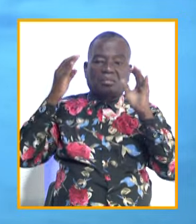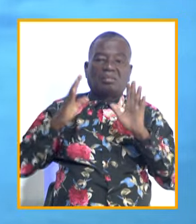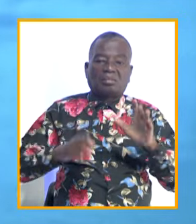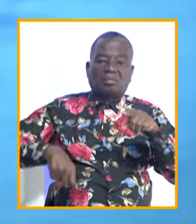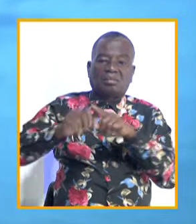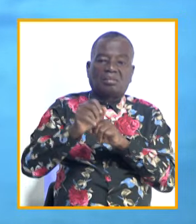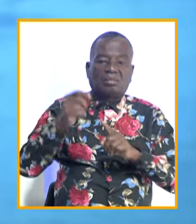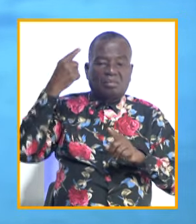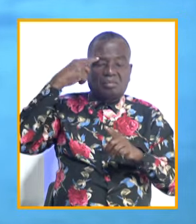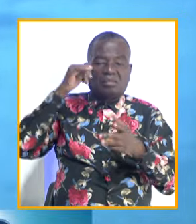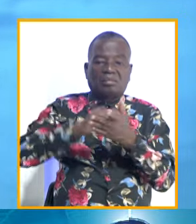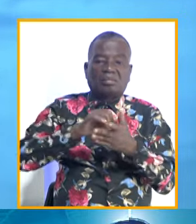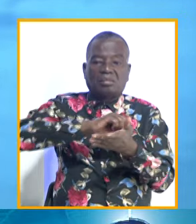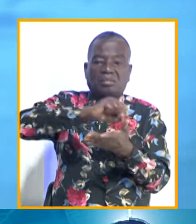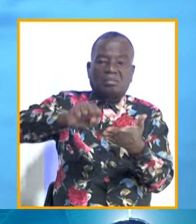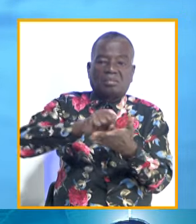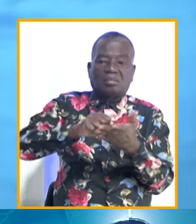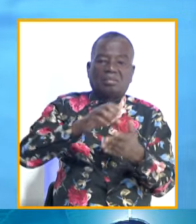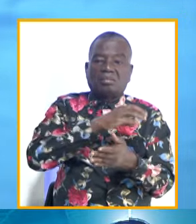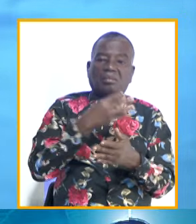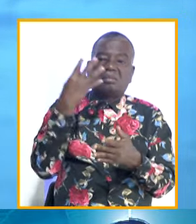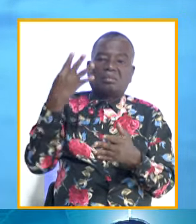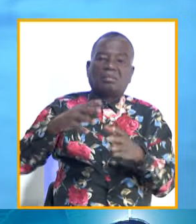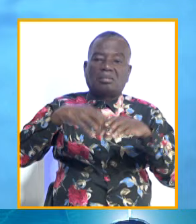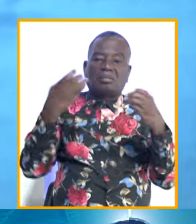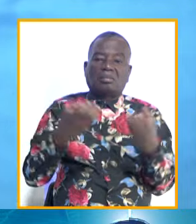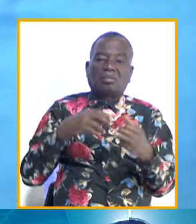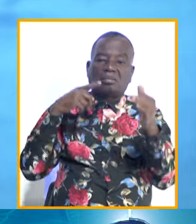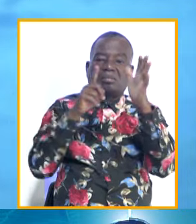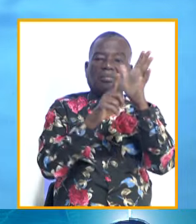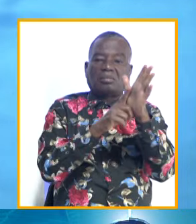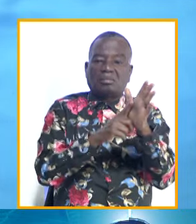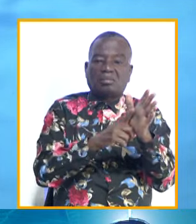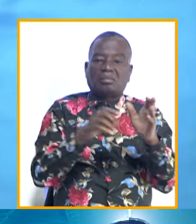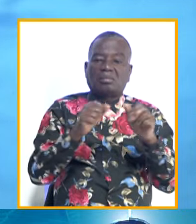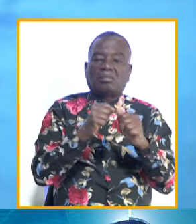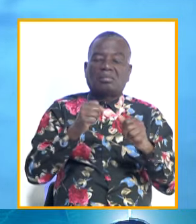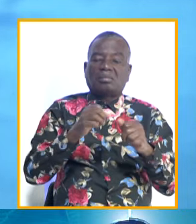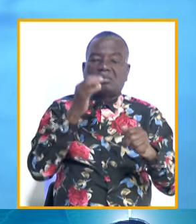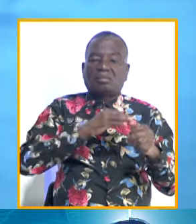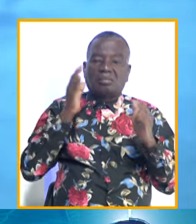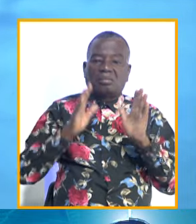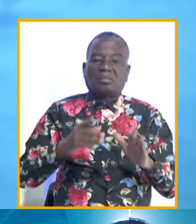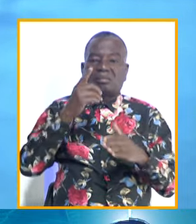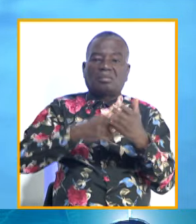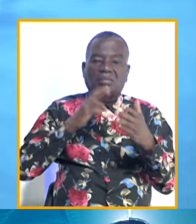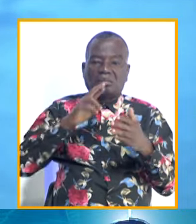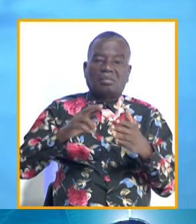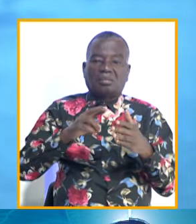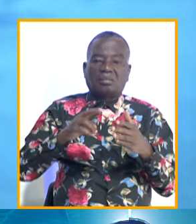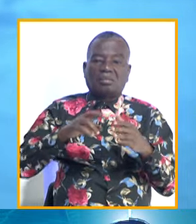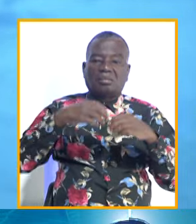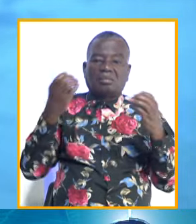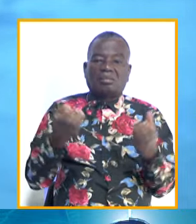saison 2024-2025 en Ligue 1, quatre clubs se présentent comme les favoris. Quels sont ces clubs-là? La réponse avec